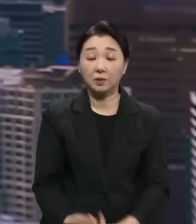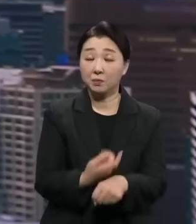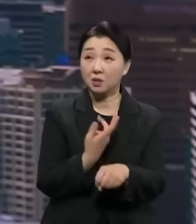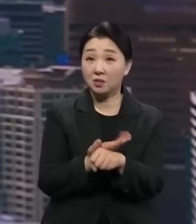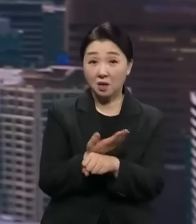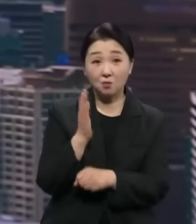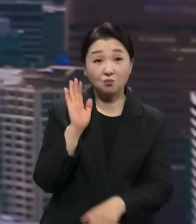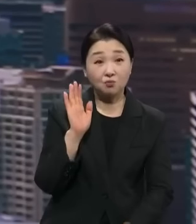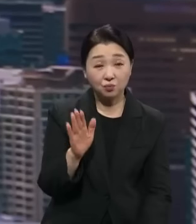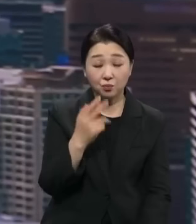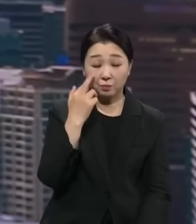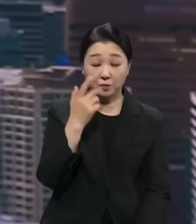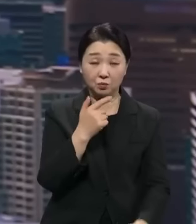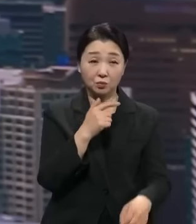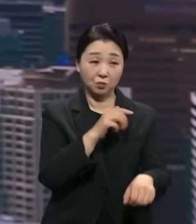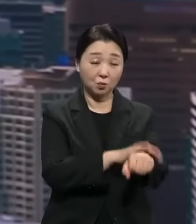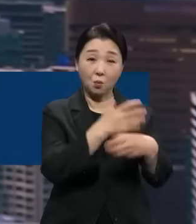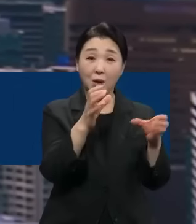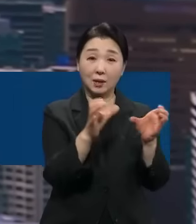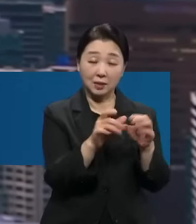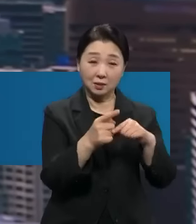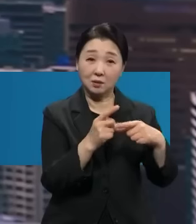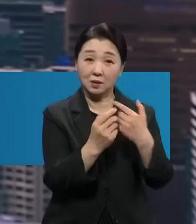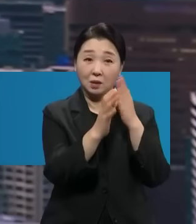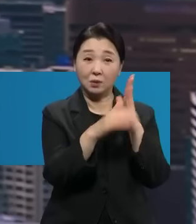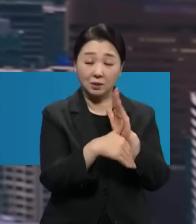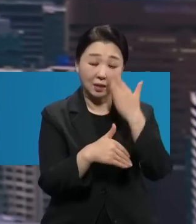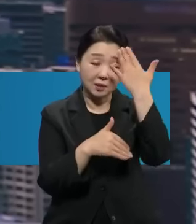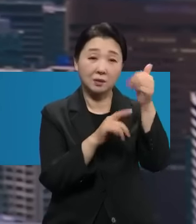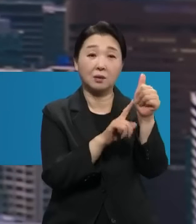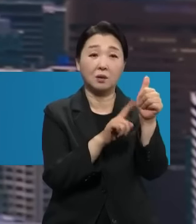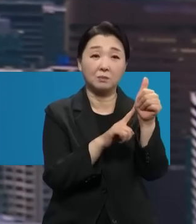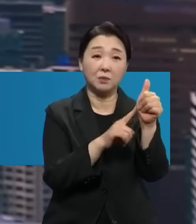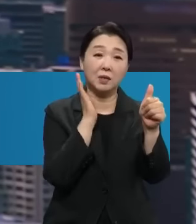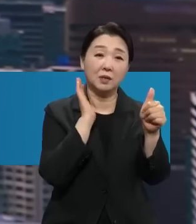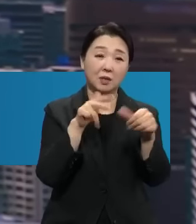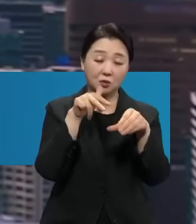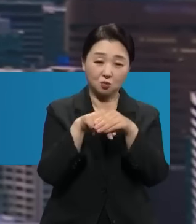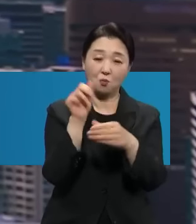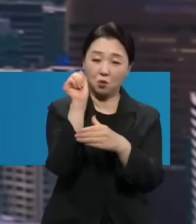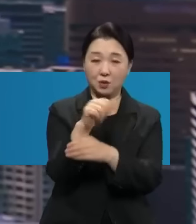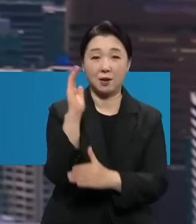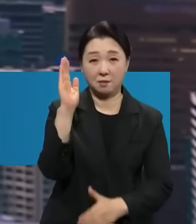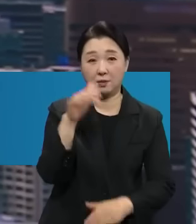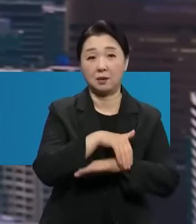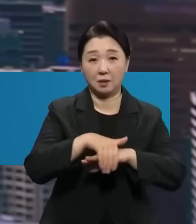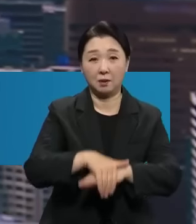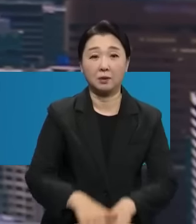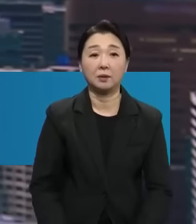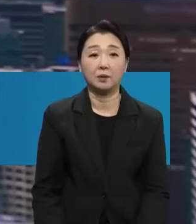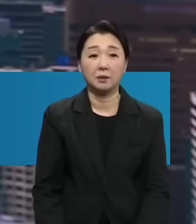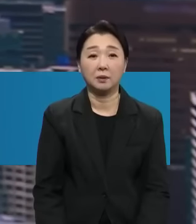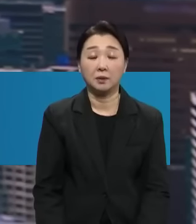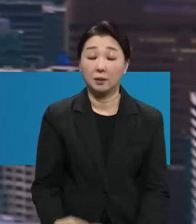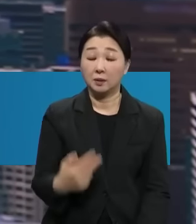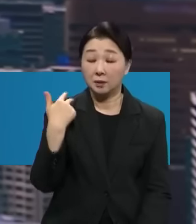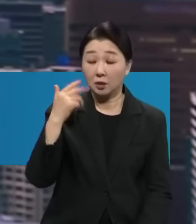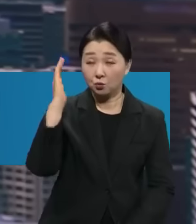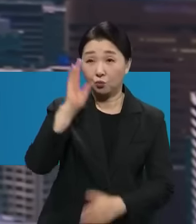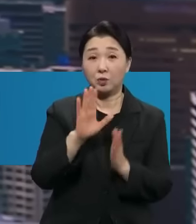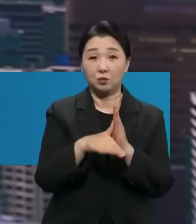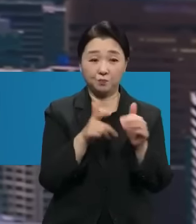이제 몇 시간 뒤면 미국 공화당 전당대회에서 트럼프 전 대통령이 대선 후보 수락 연설을 합니다. 지난주 유세 중에 있던